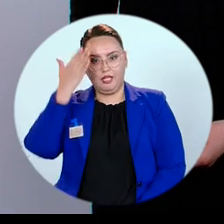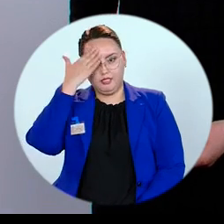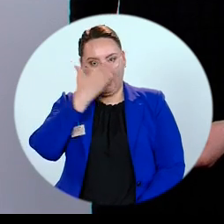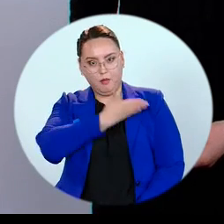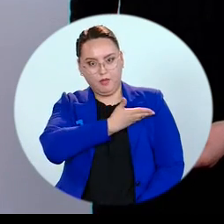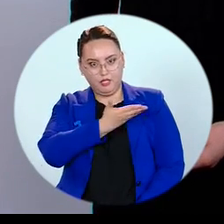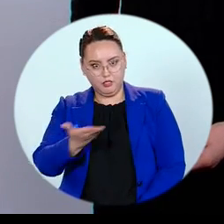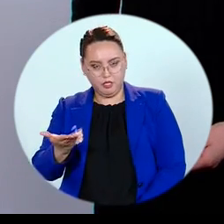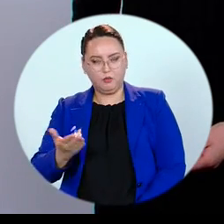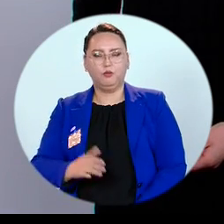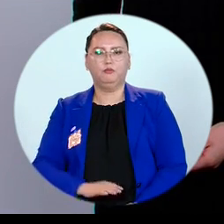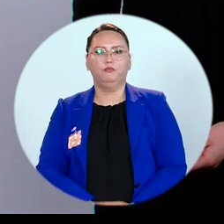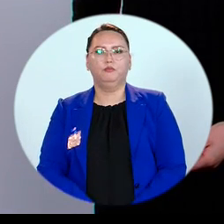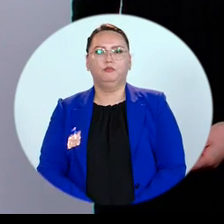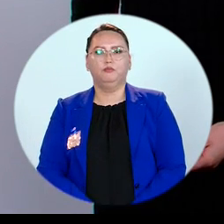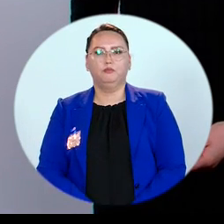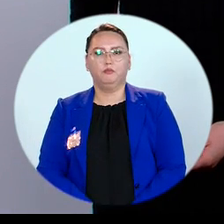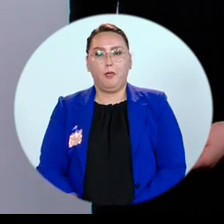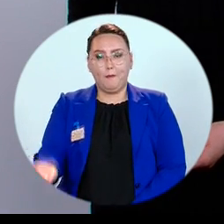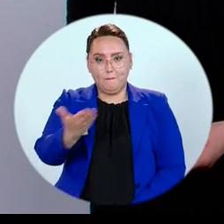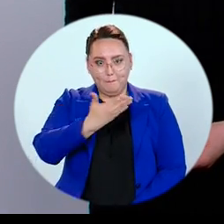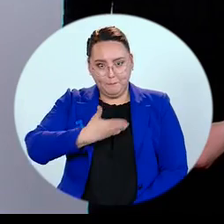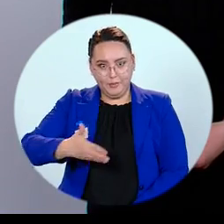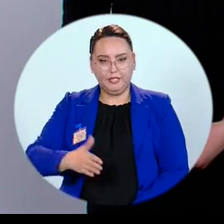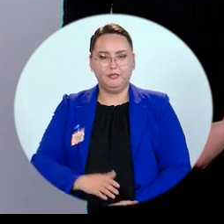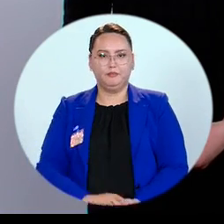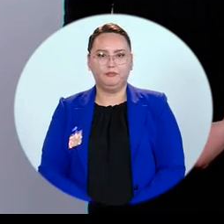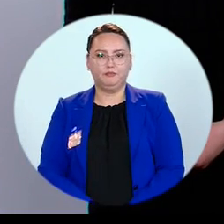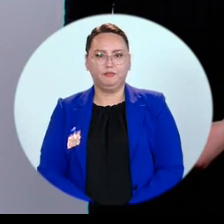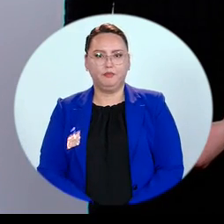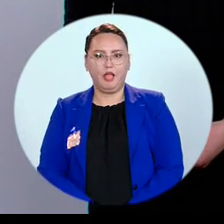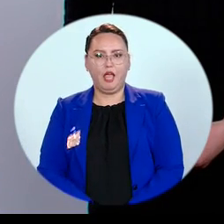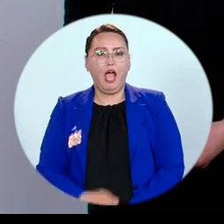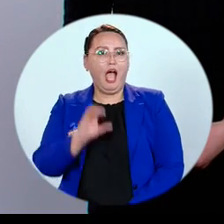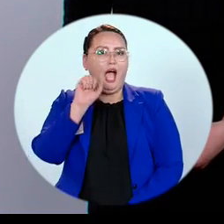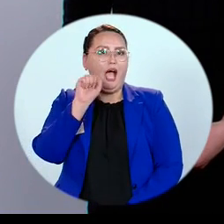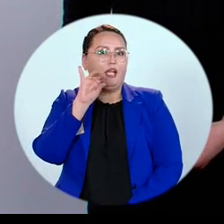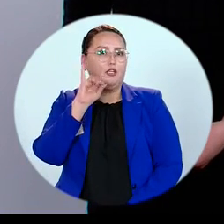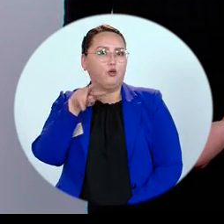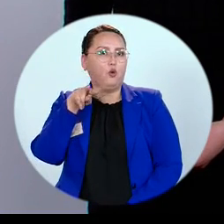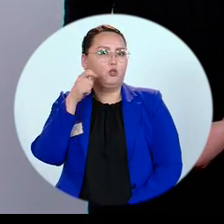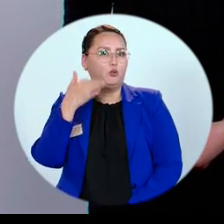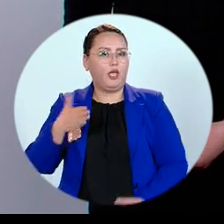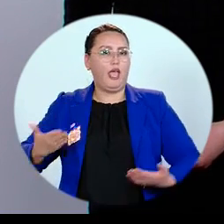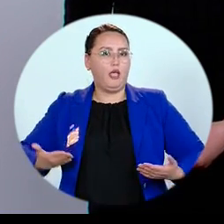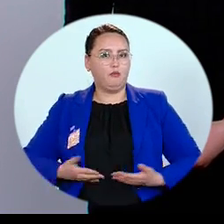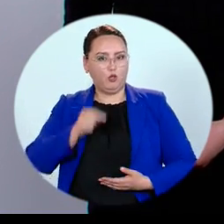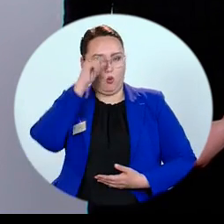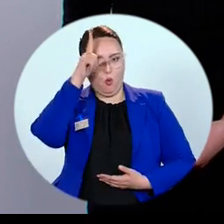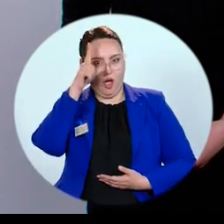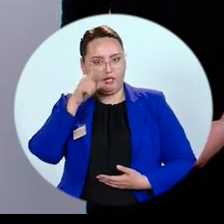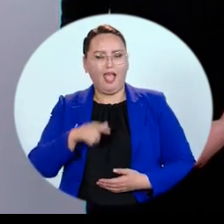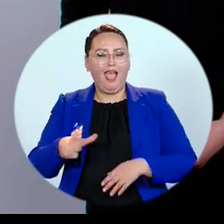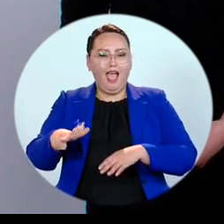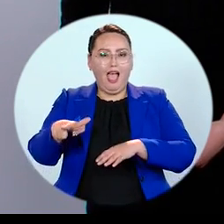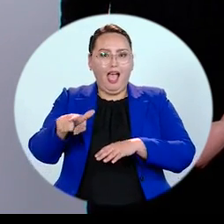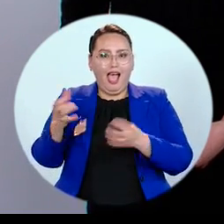Сэм бэтхану та бхэндээн үндээн үндээн үндээг хүргийг бид үндээн үндээг тэйлэй сургалтар айвэлг амдархүхэн сэдэмийг хүрэнд галтэмэрэн